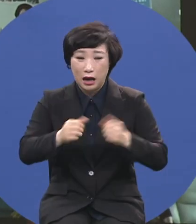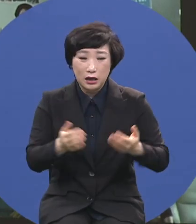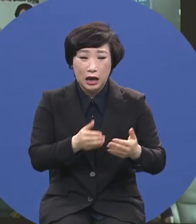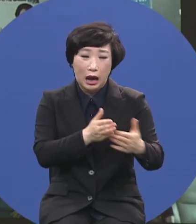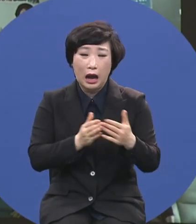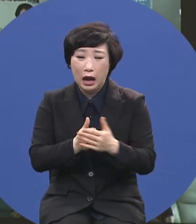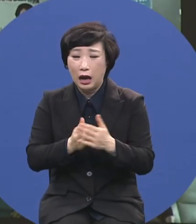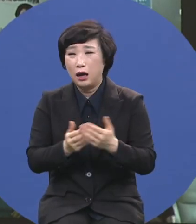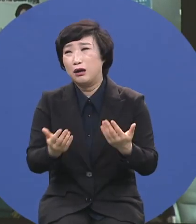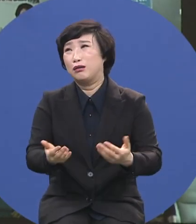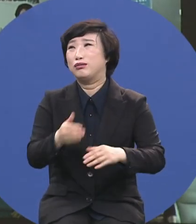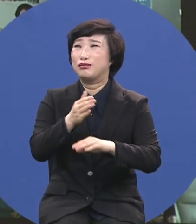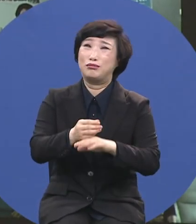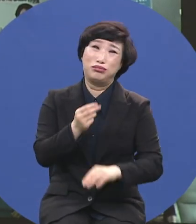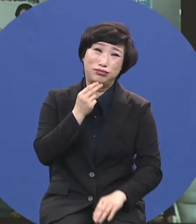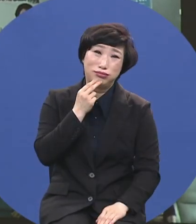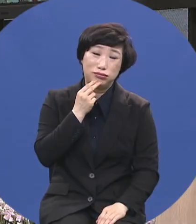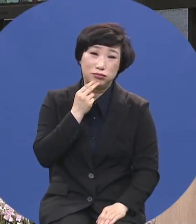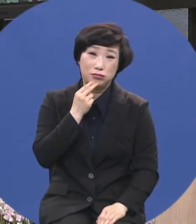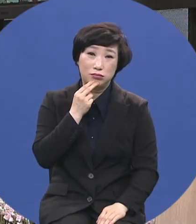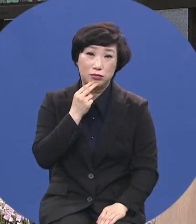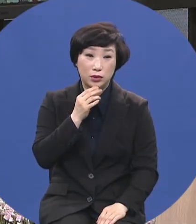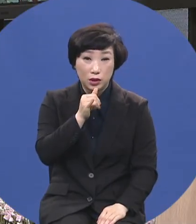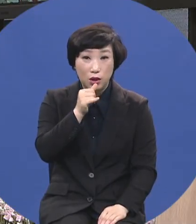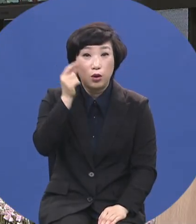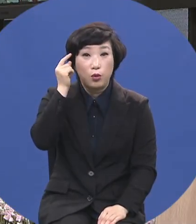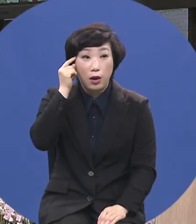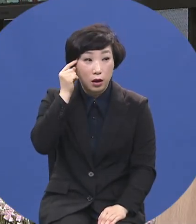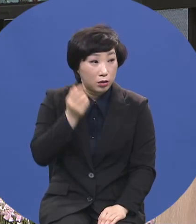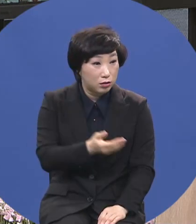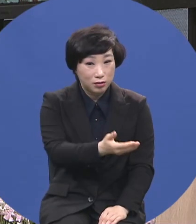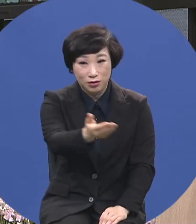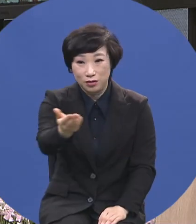잘 안 돼서 감사가 없어요. 왜?